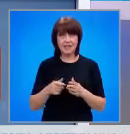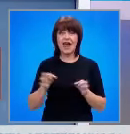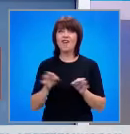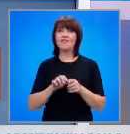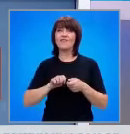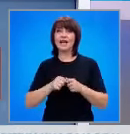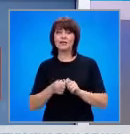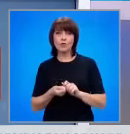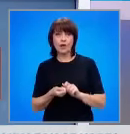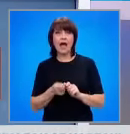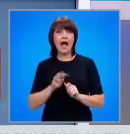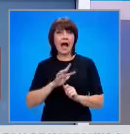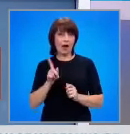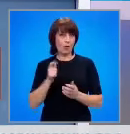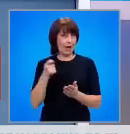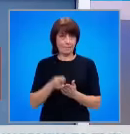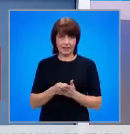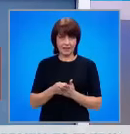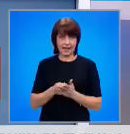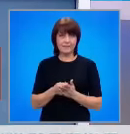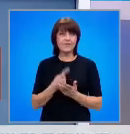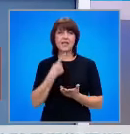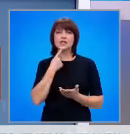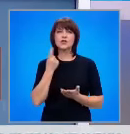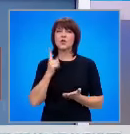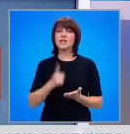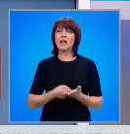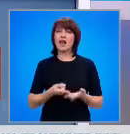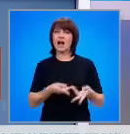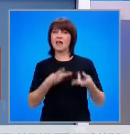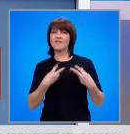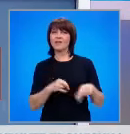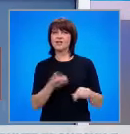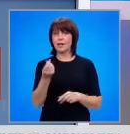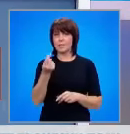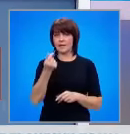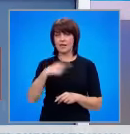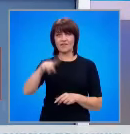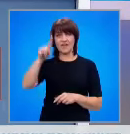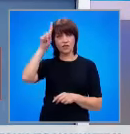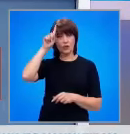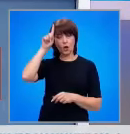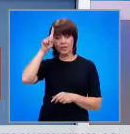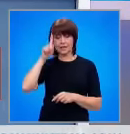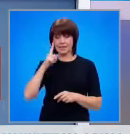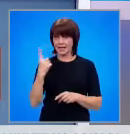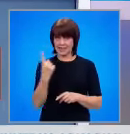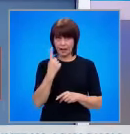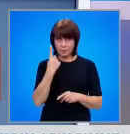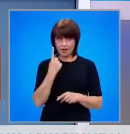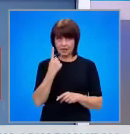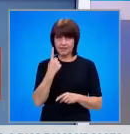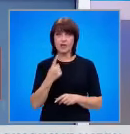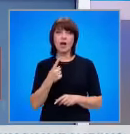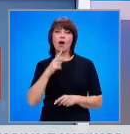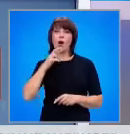или от предходната, ако тя не е платена. Защо се налага връщане на пари и само столичната топлофикация ли има подобен казус?